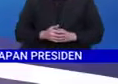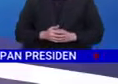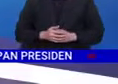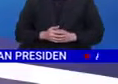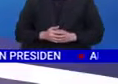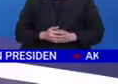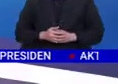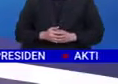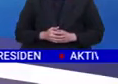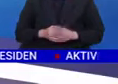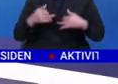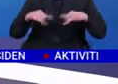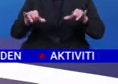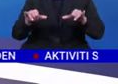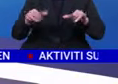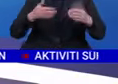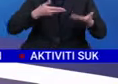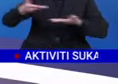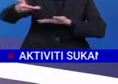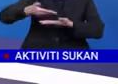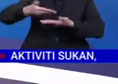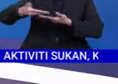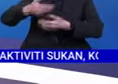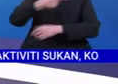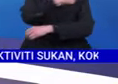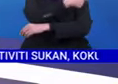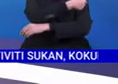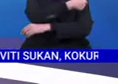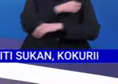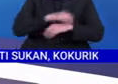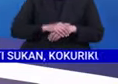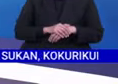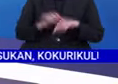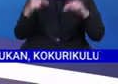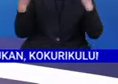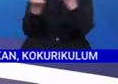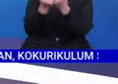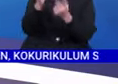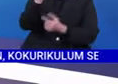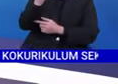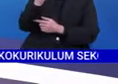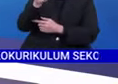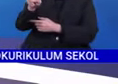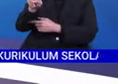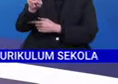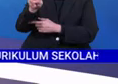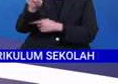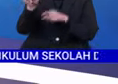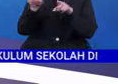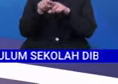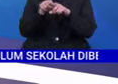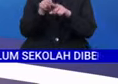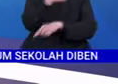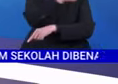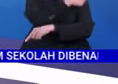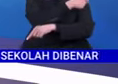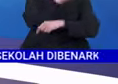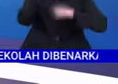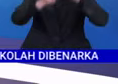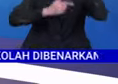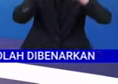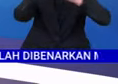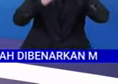Hai masih mengenai office vaksinasi golongan kurang upaya oke you antara yang menerima manfaat dalam program